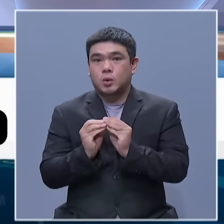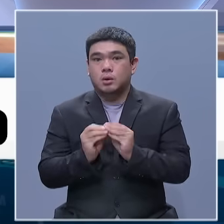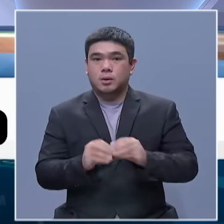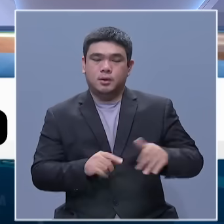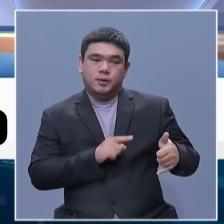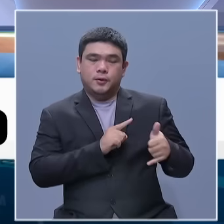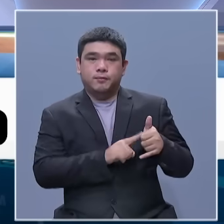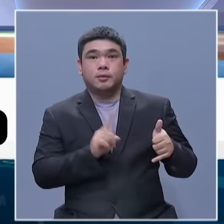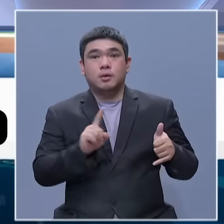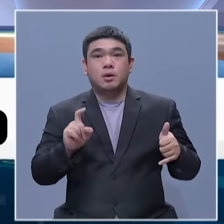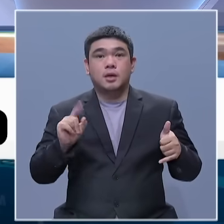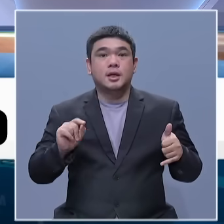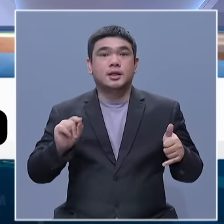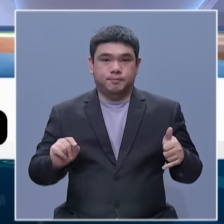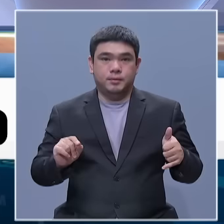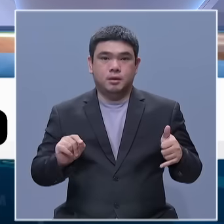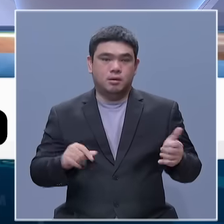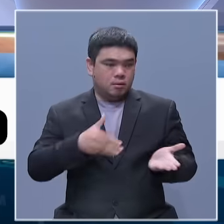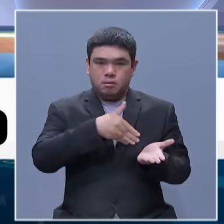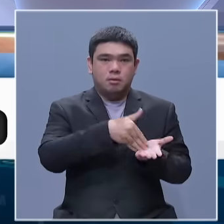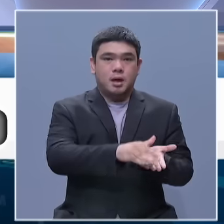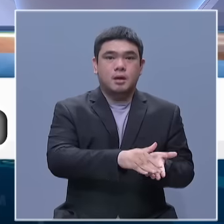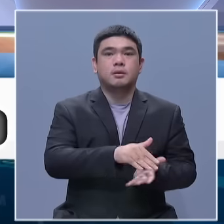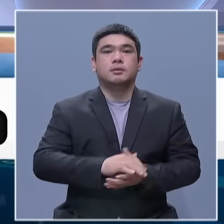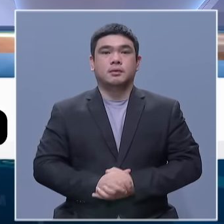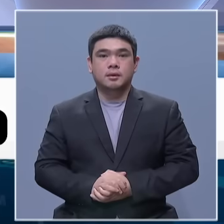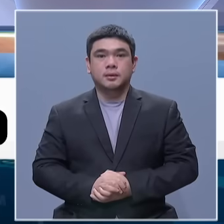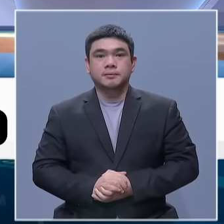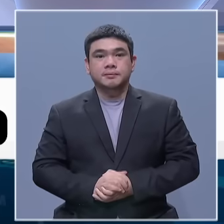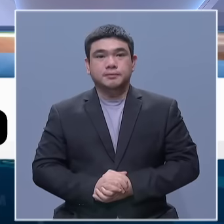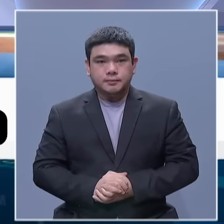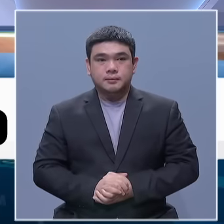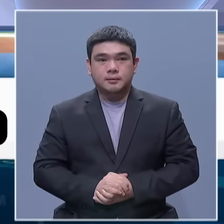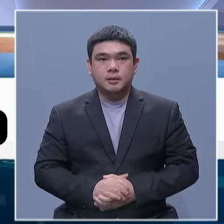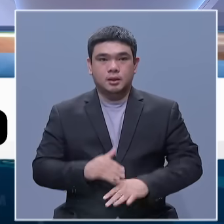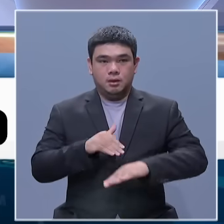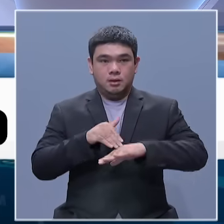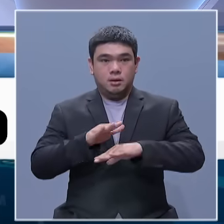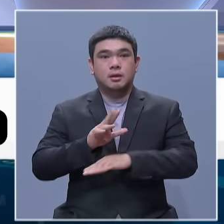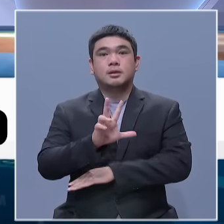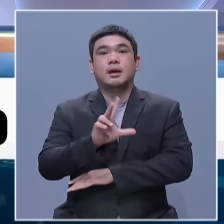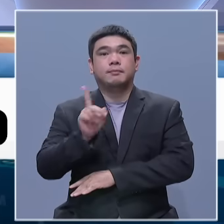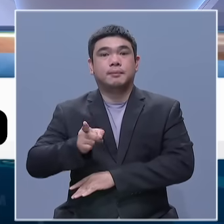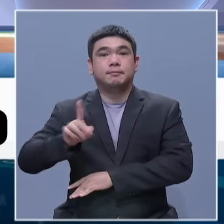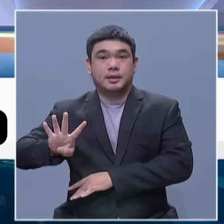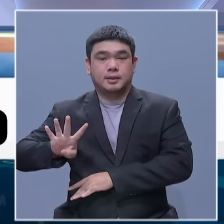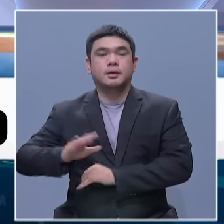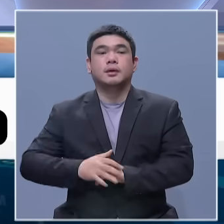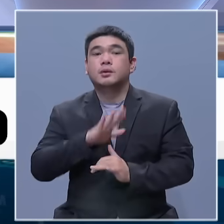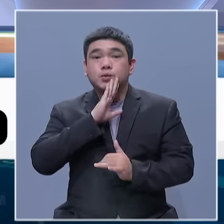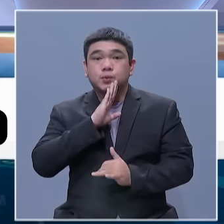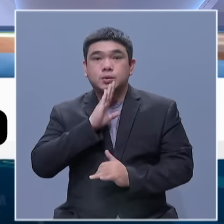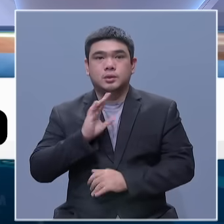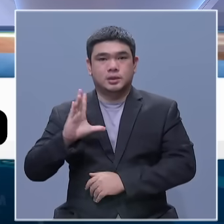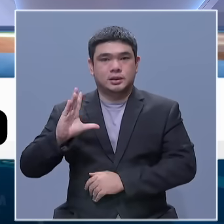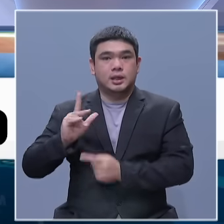ติ120เสียงให้ขับออกจากพรรคนะคะ ครับก็เกิน3ใน4 ใช่เป็นไปตามนั้นส ่ วนคุ